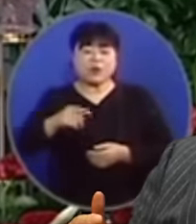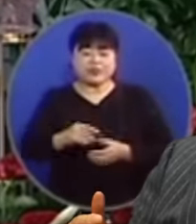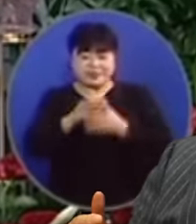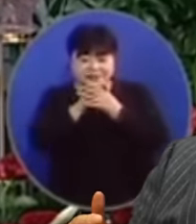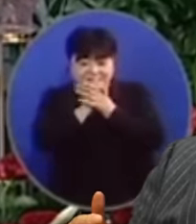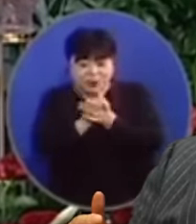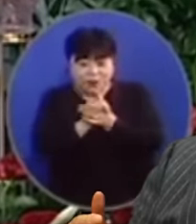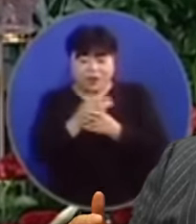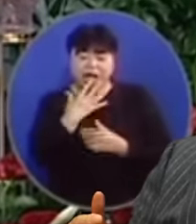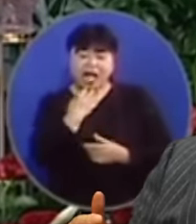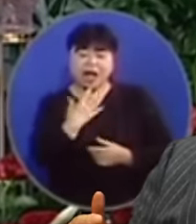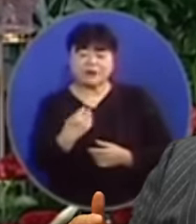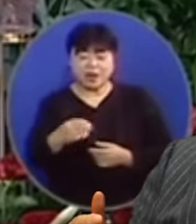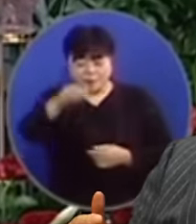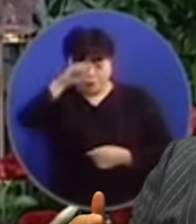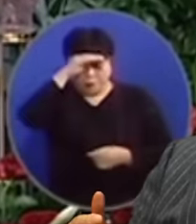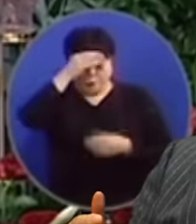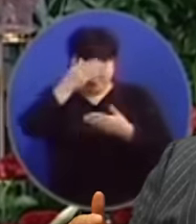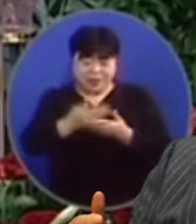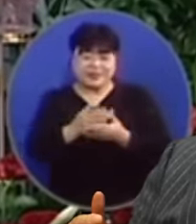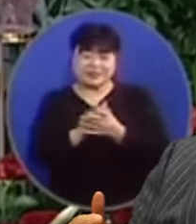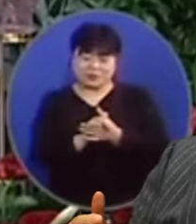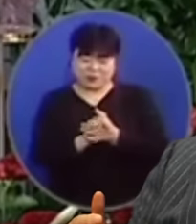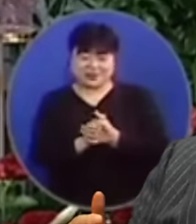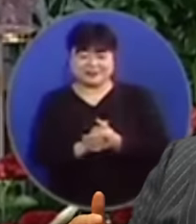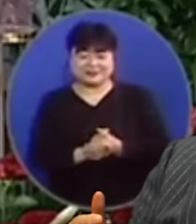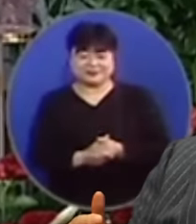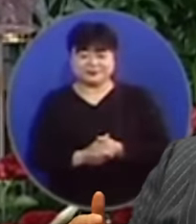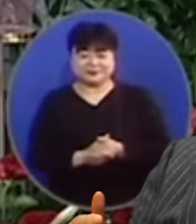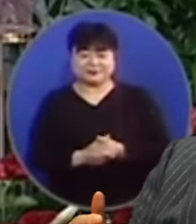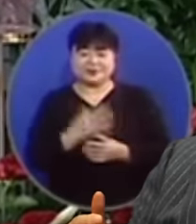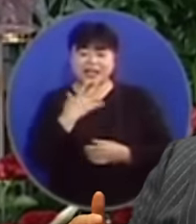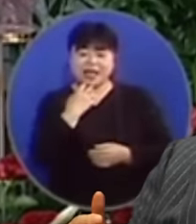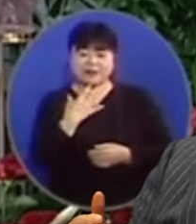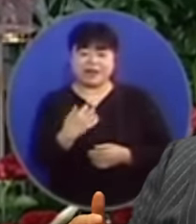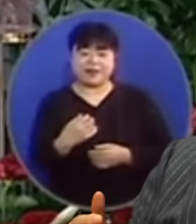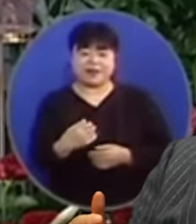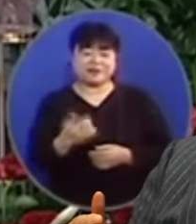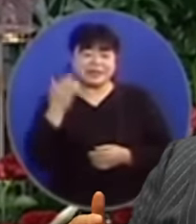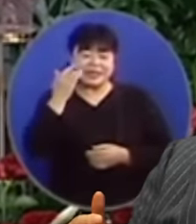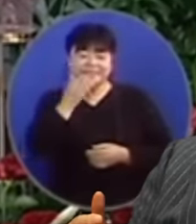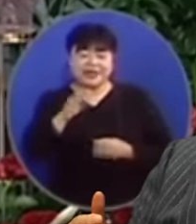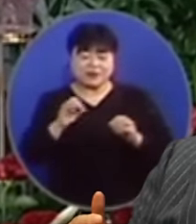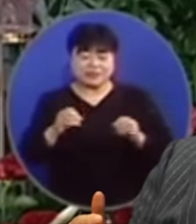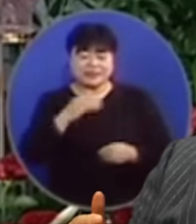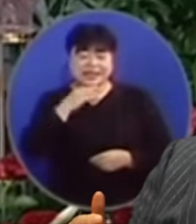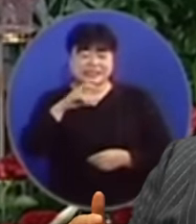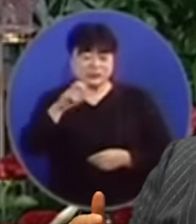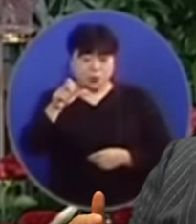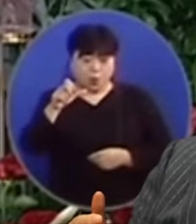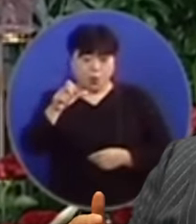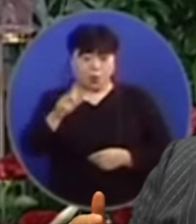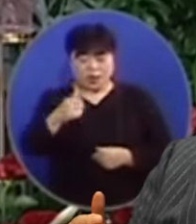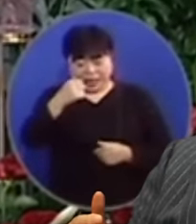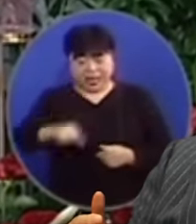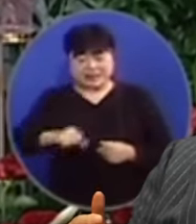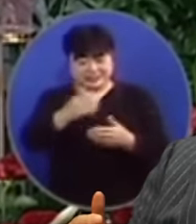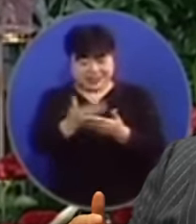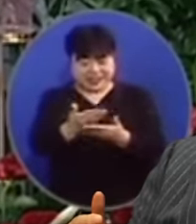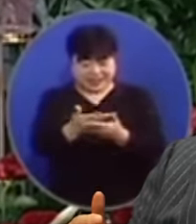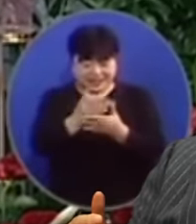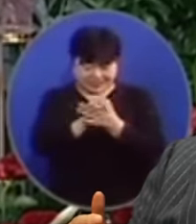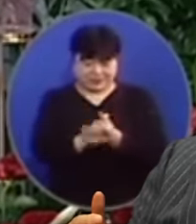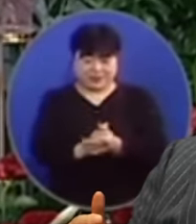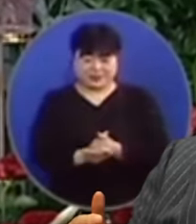생애 속에서 볼 수 있는 것입니다. 아브라함은 가나안 땅에 와서 75세 때 아들을 달라고